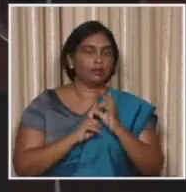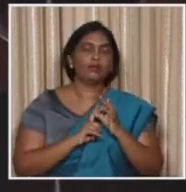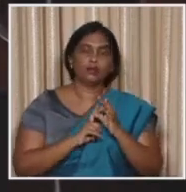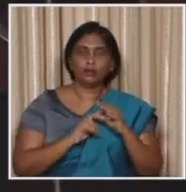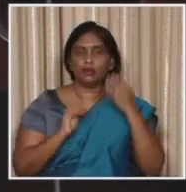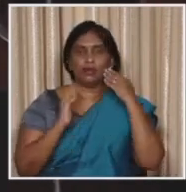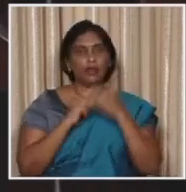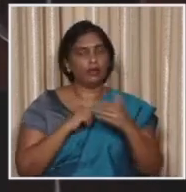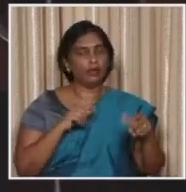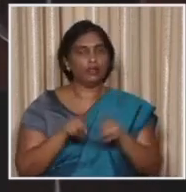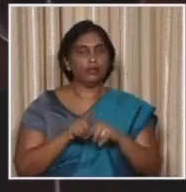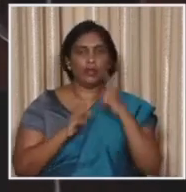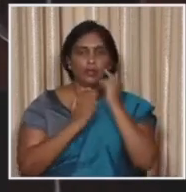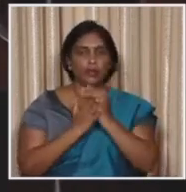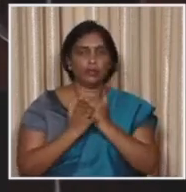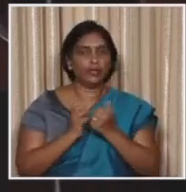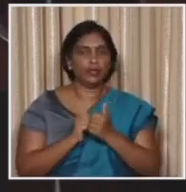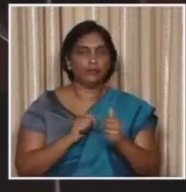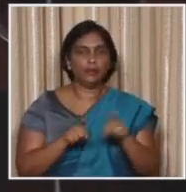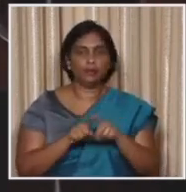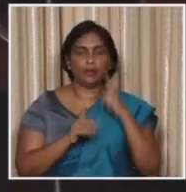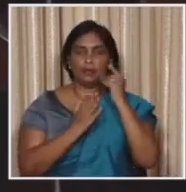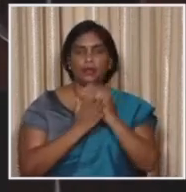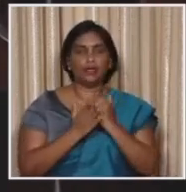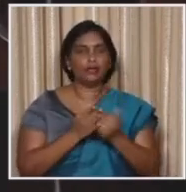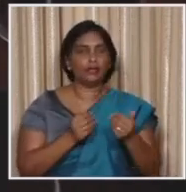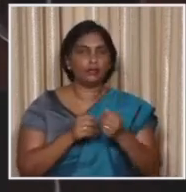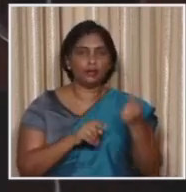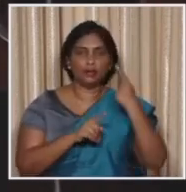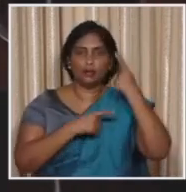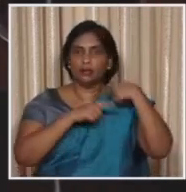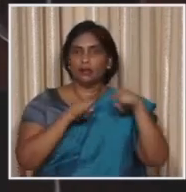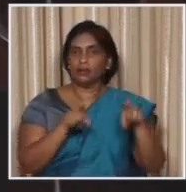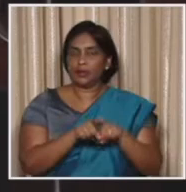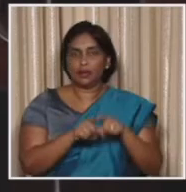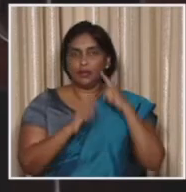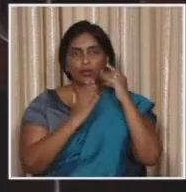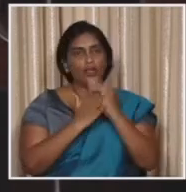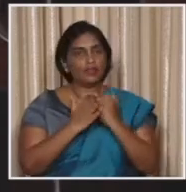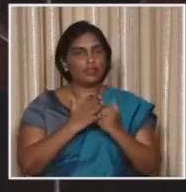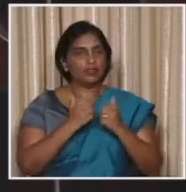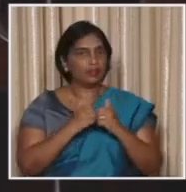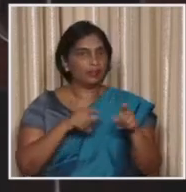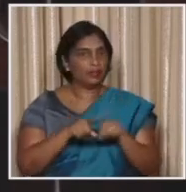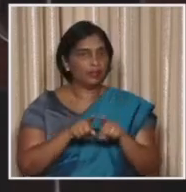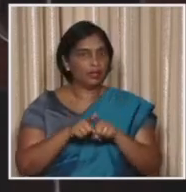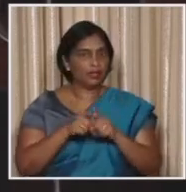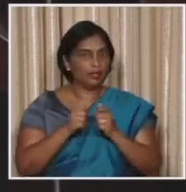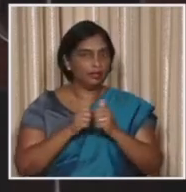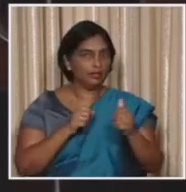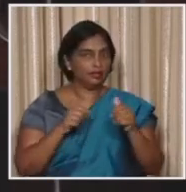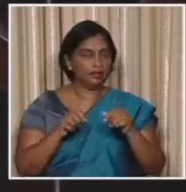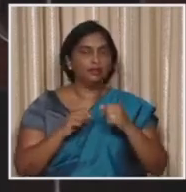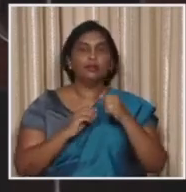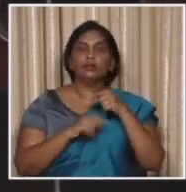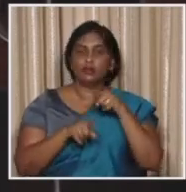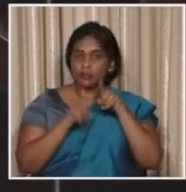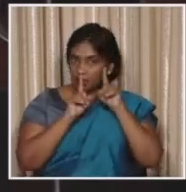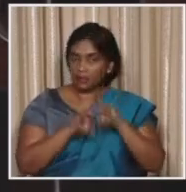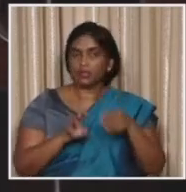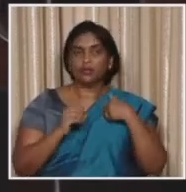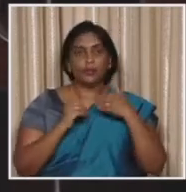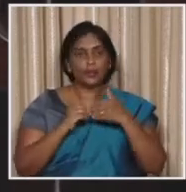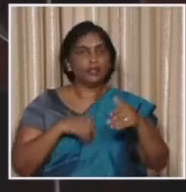කාලේ ඔවුන් කිව්වා මේක අසාර්ථක පද්ධතියක් කියලා. ඒ අනුව නව පද්ධතියක් හඳුන්වන දෙන්න කටයුතු කරා තොරතුරු පද්ධතියක්. ඒ සඳහා